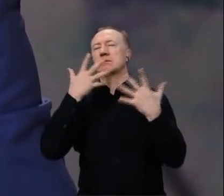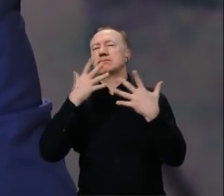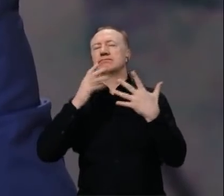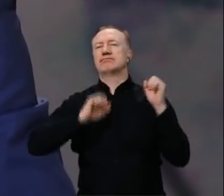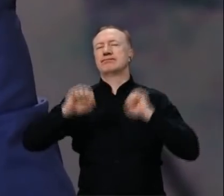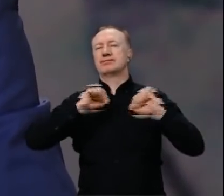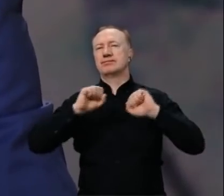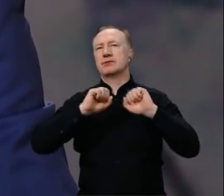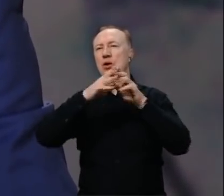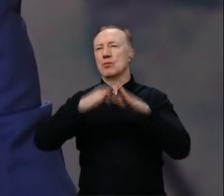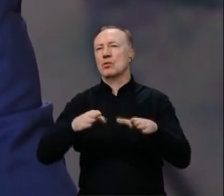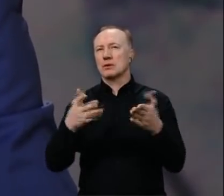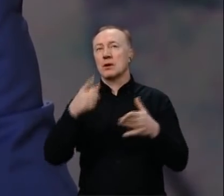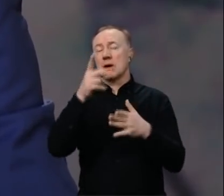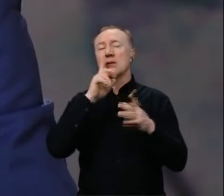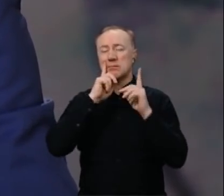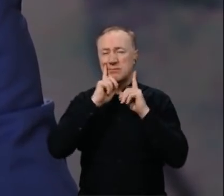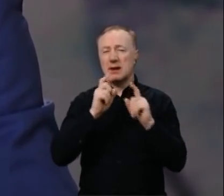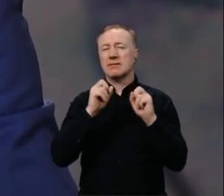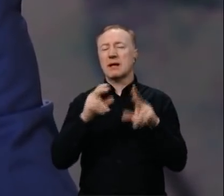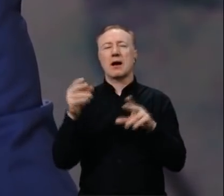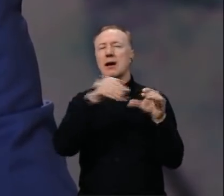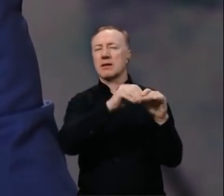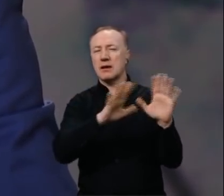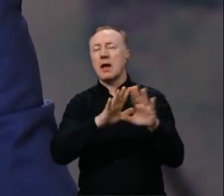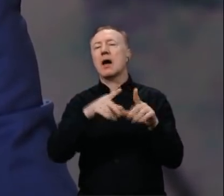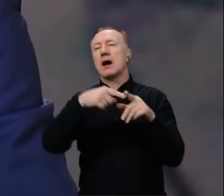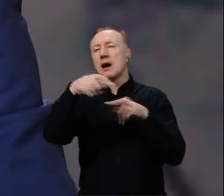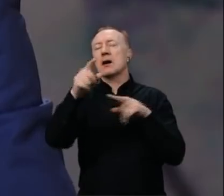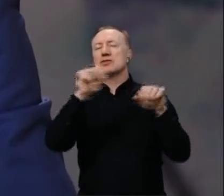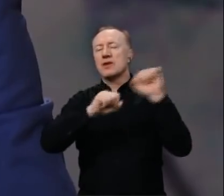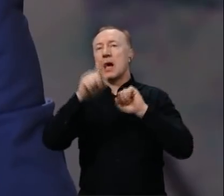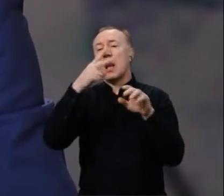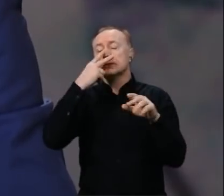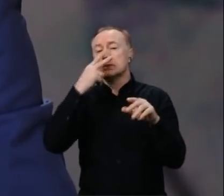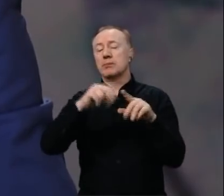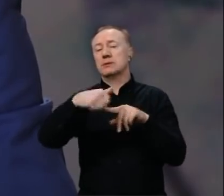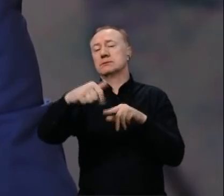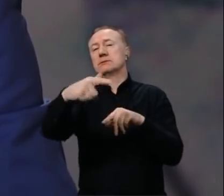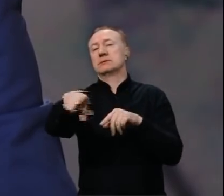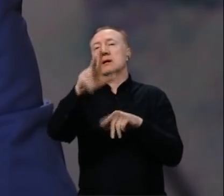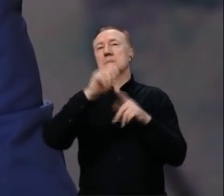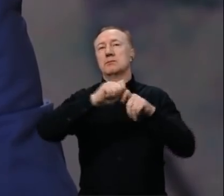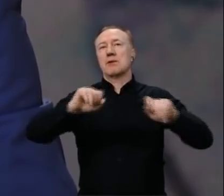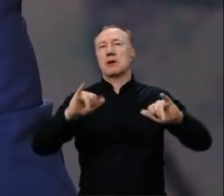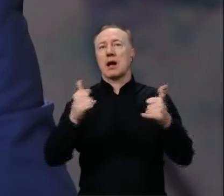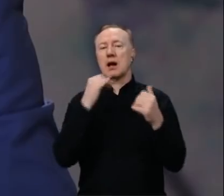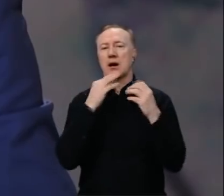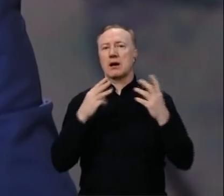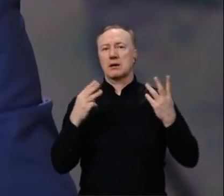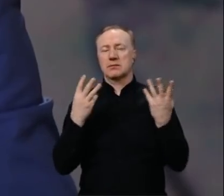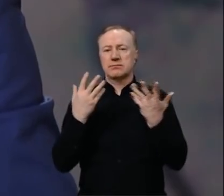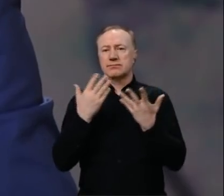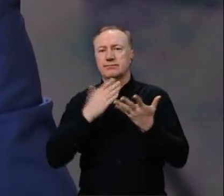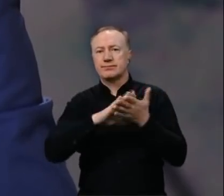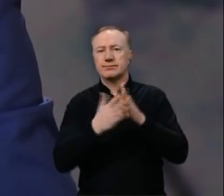tygodnie prawda co będzie jak będzie przerwa i jak to wszystko będzie się kierowało i to jest rola bardzo ważna i